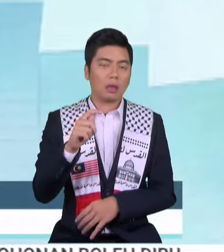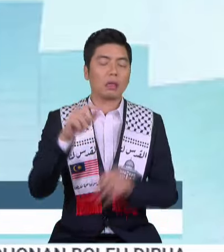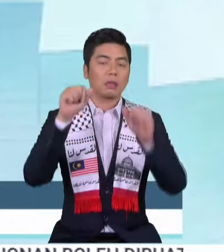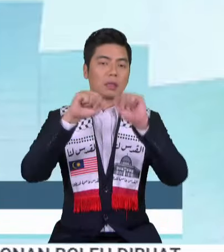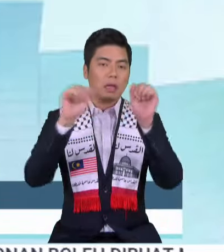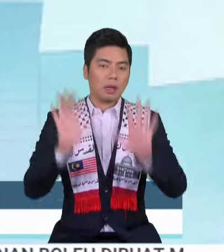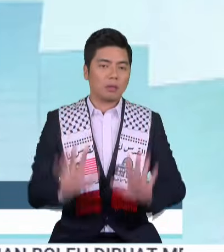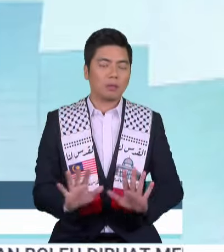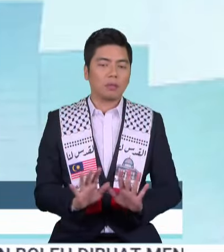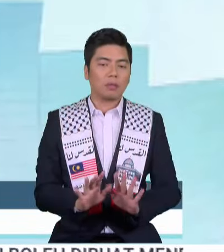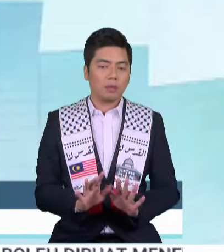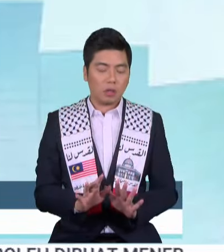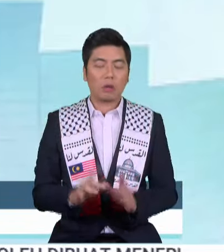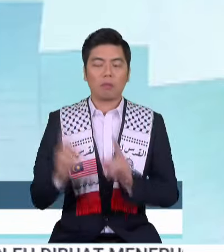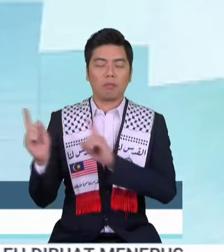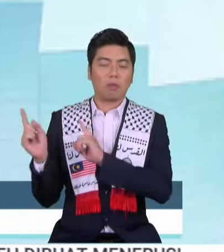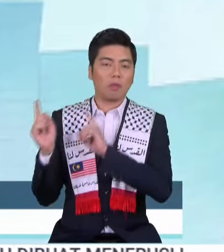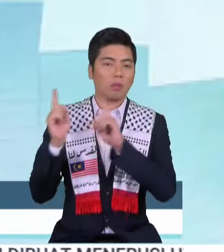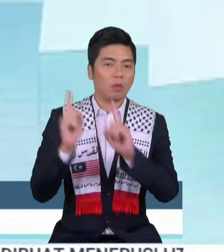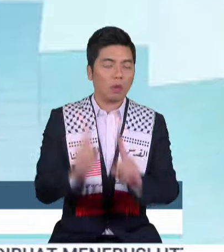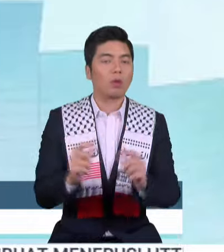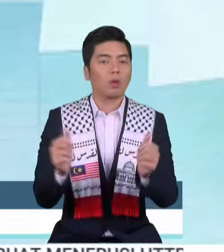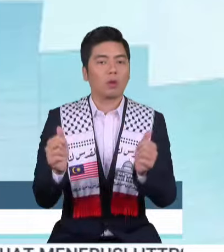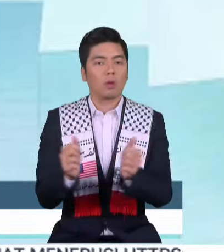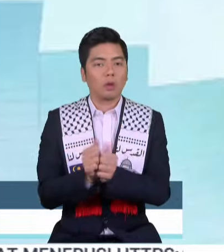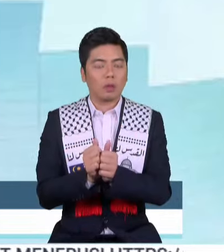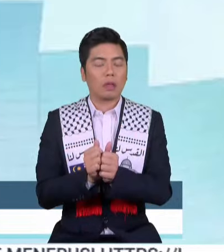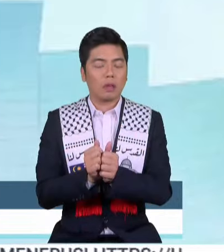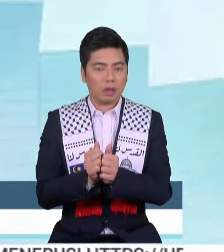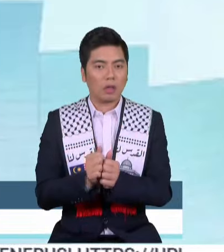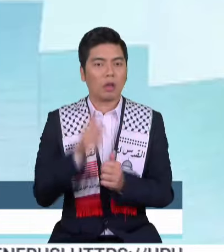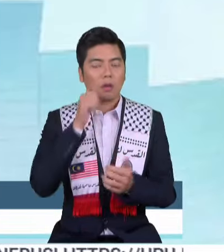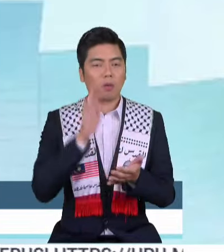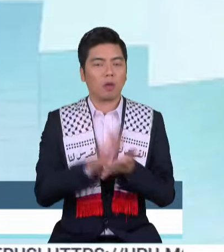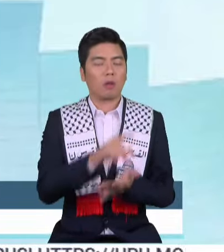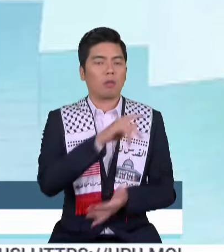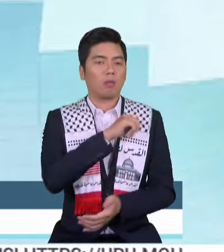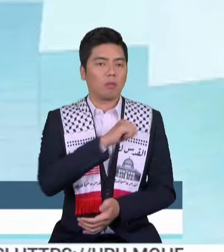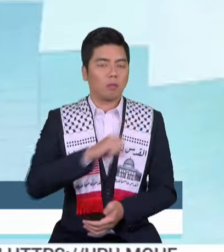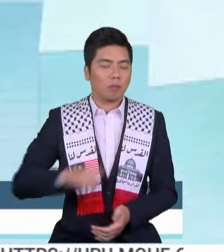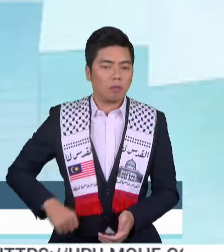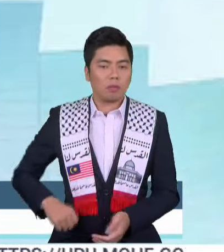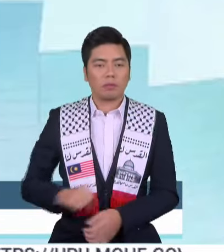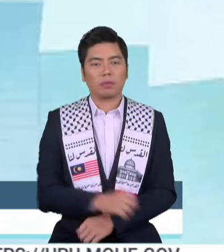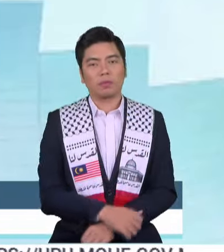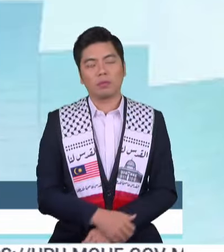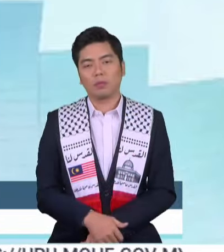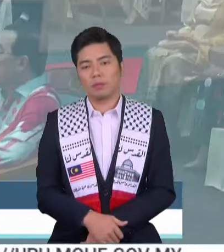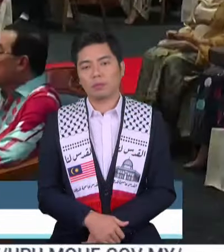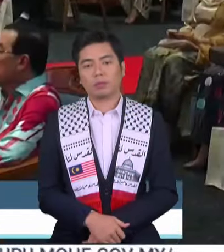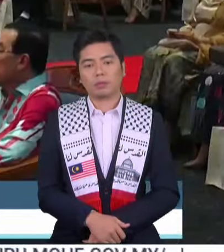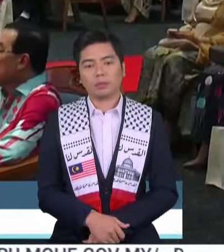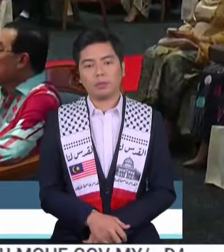Alam. Keberangkatan tiba baginda diiringi Tengku Permaisuri Selangor, Tengku Permaisuri Nur Rashikin.